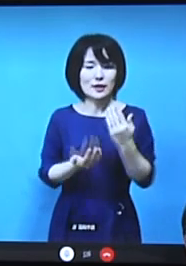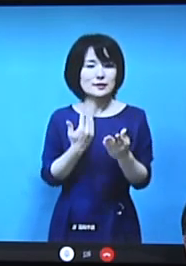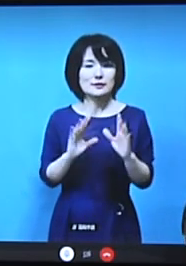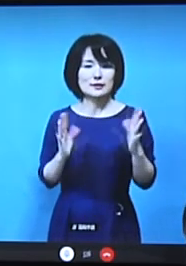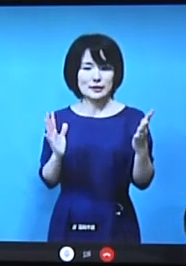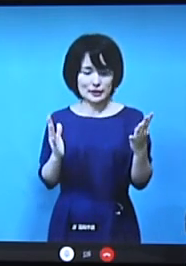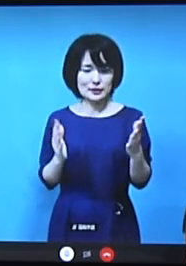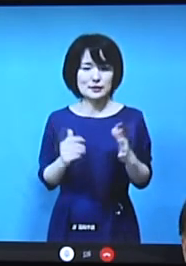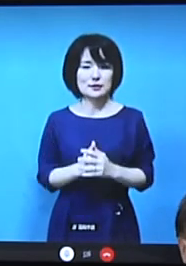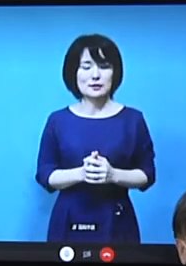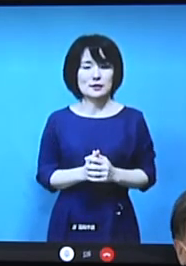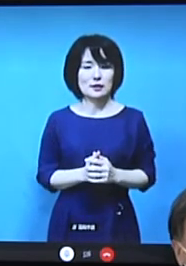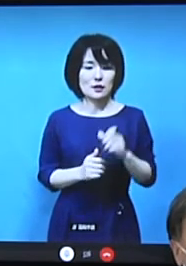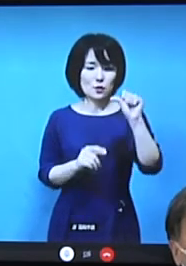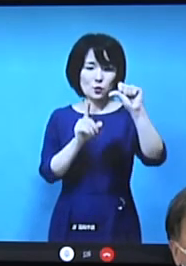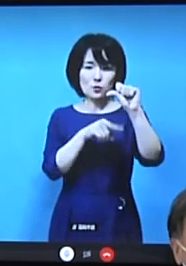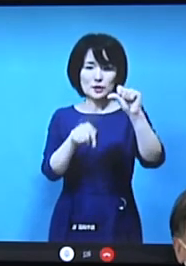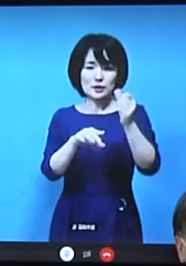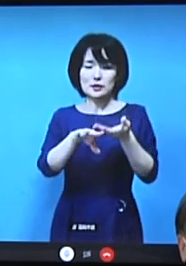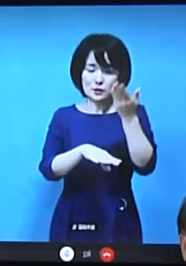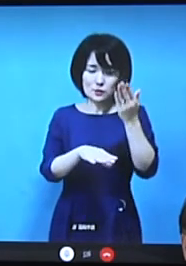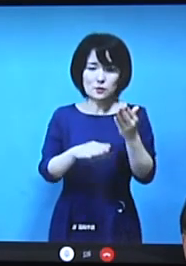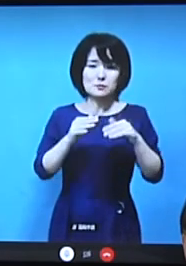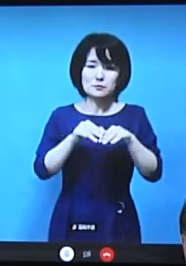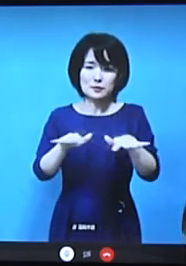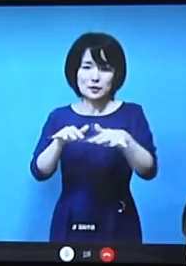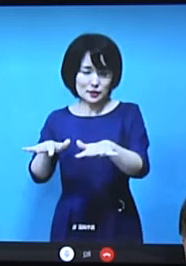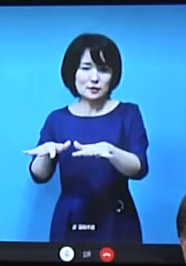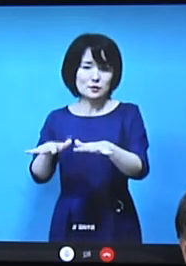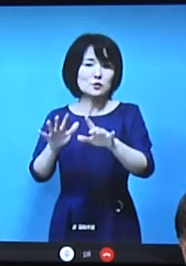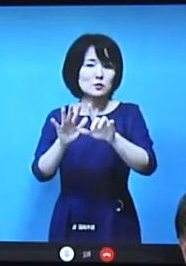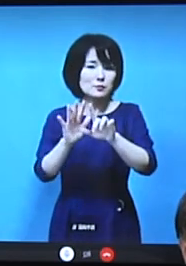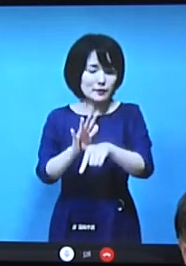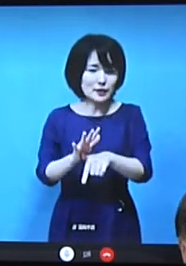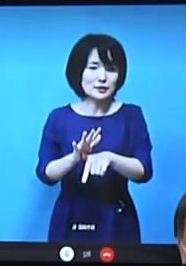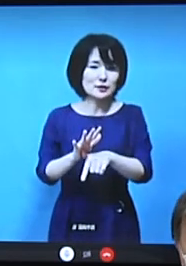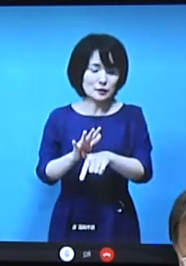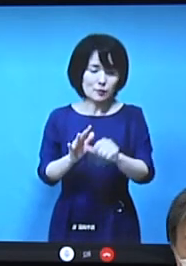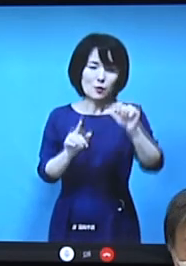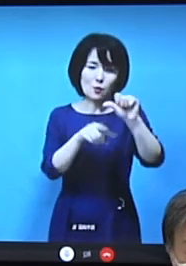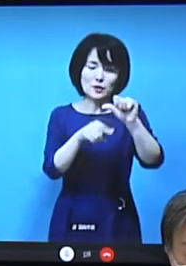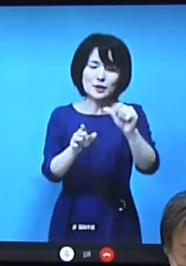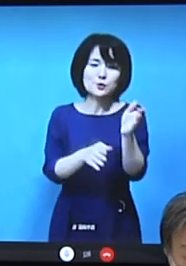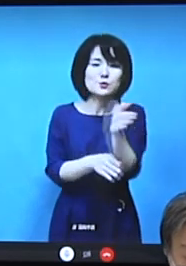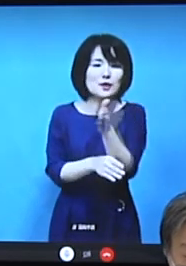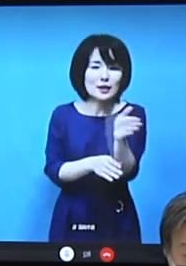団感染が起こっている状況をクラスターとするということで、程度ということでもありますし、